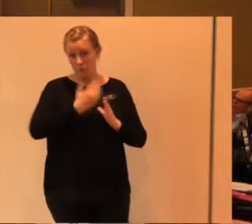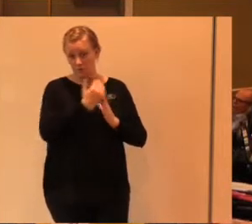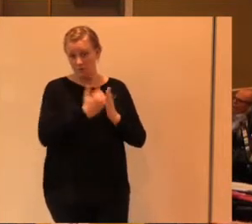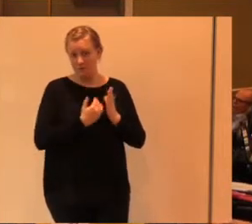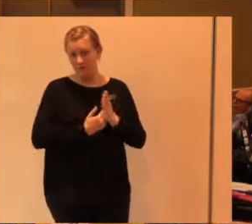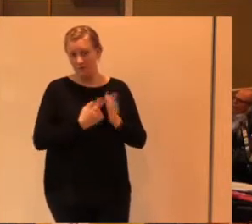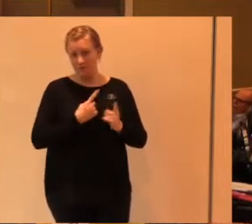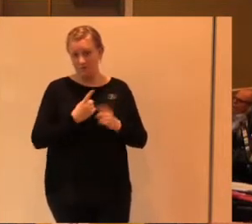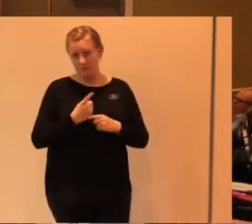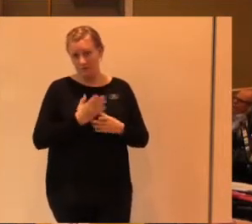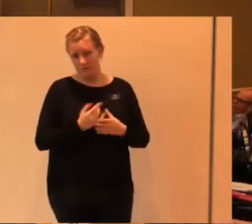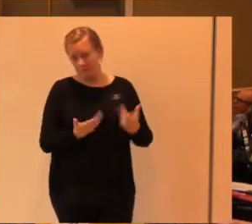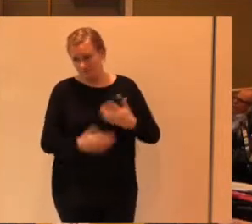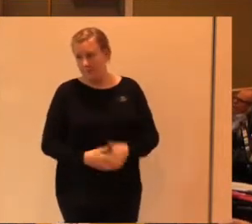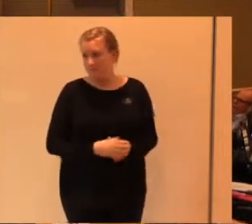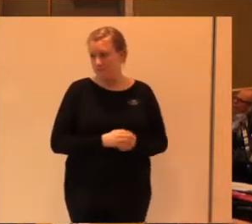ju.